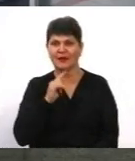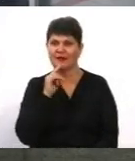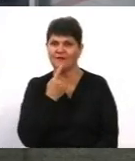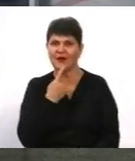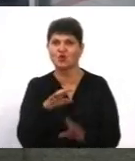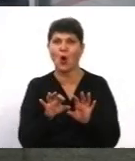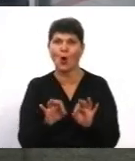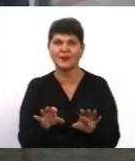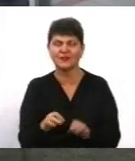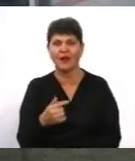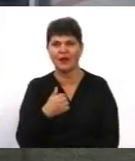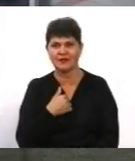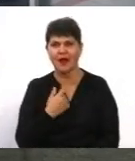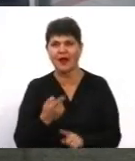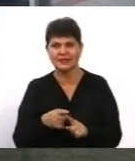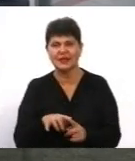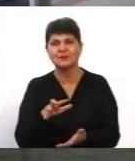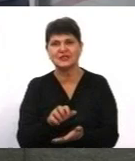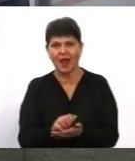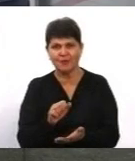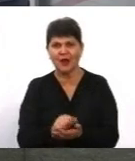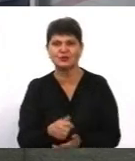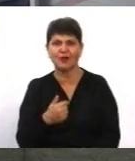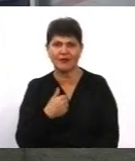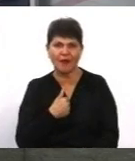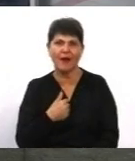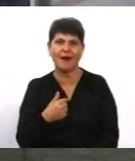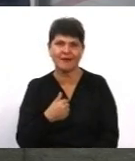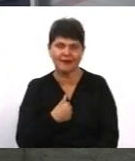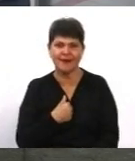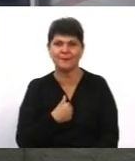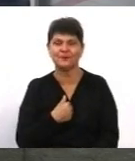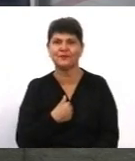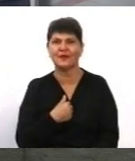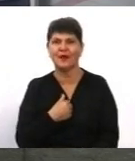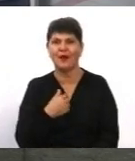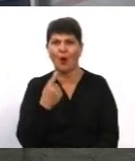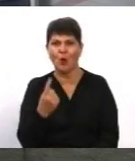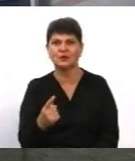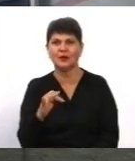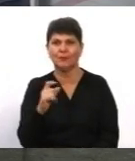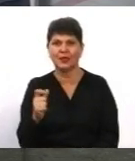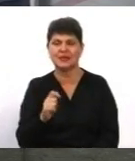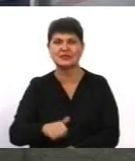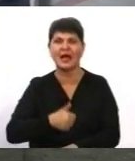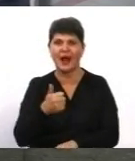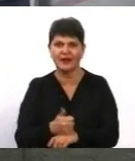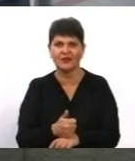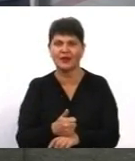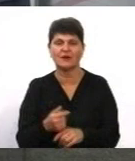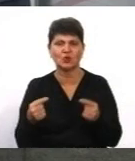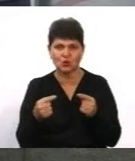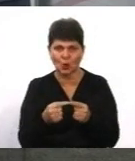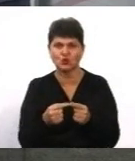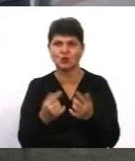так як я цим займаюся. Я впевнений, що ми є одним із лідерів, це точно. Наразі